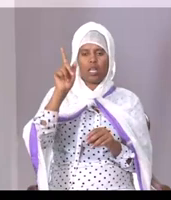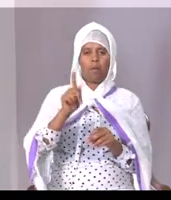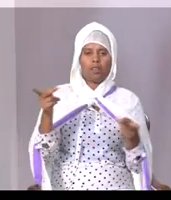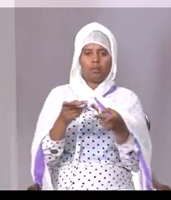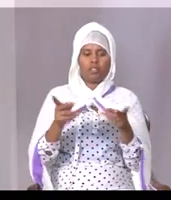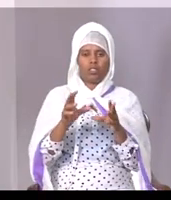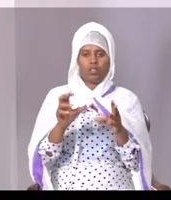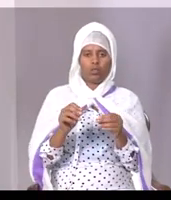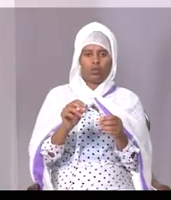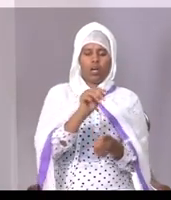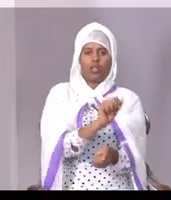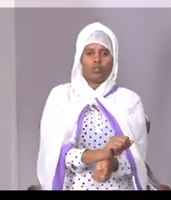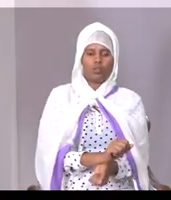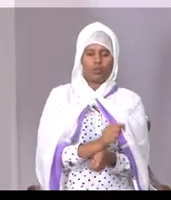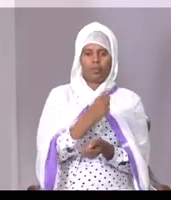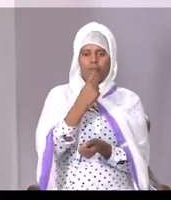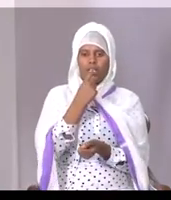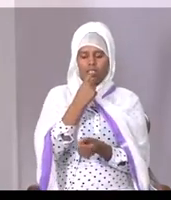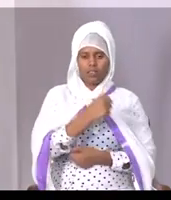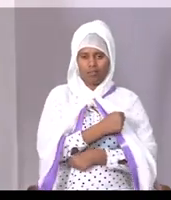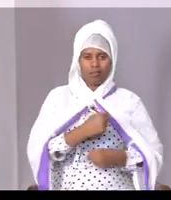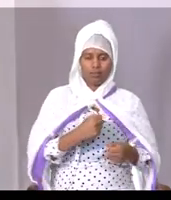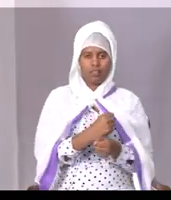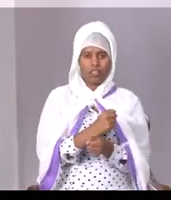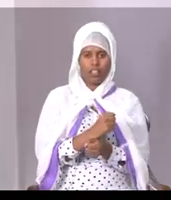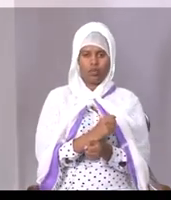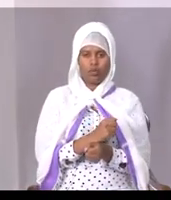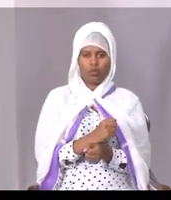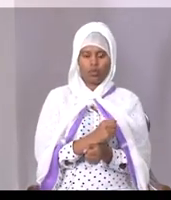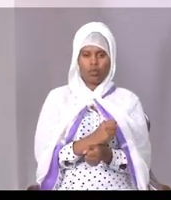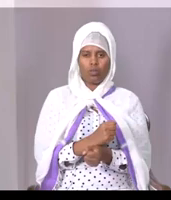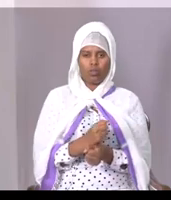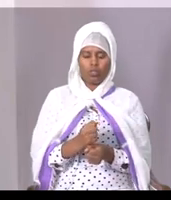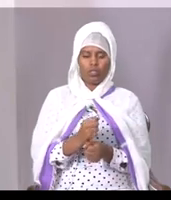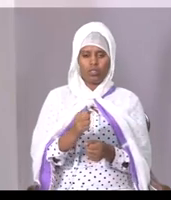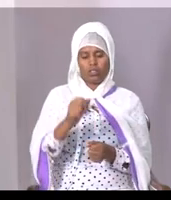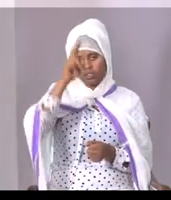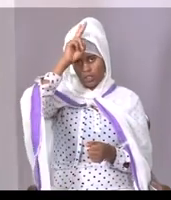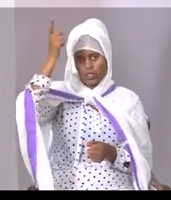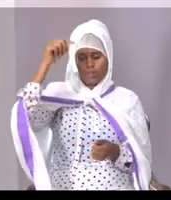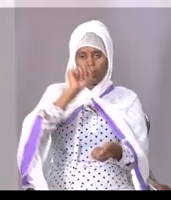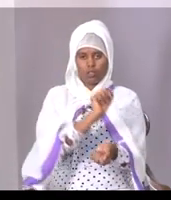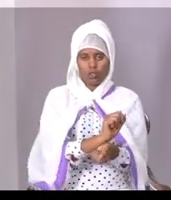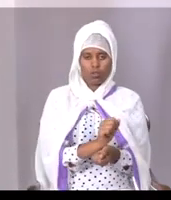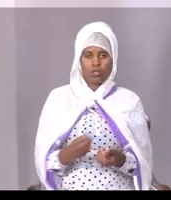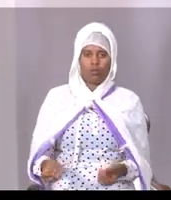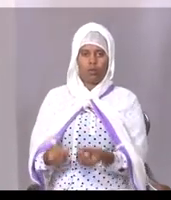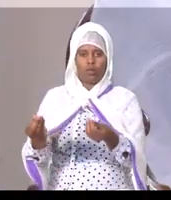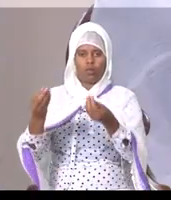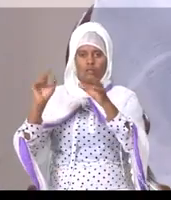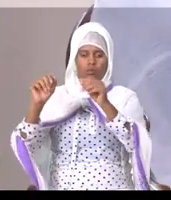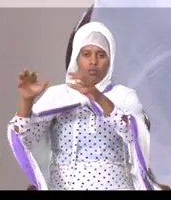ግን ብመለኮት እንታይ ገይርዎ ማለት እዩ ኣሲሩ ኣስናኑ ማለት ሓይሉ ሰባቢሩ እንታይ ገይርዎ ማለት እዩ ነቶም ኣብ ስኤል ዝነብሩ ነፍሳት ኣድሓኖም ይብል ወይ